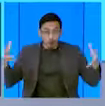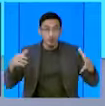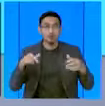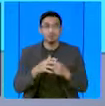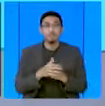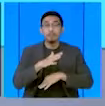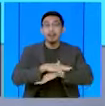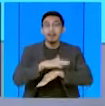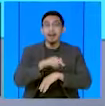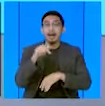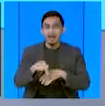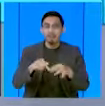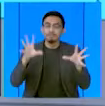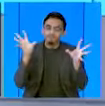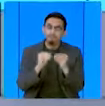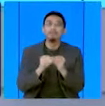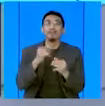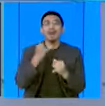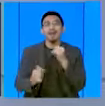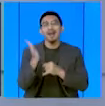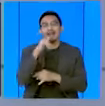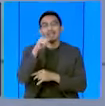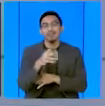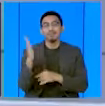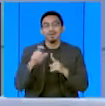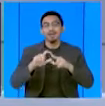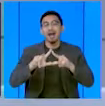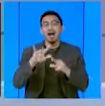berita ini sekaligus menutup jumpa kita siang ini. Saya David